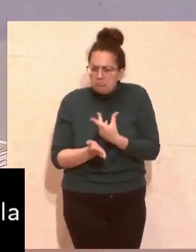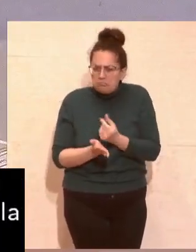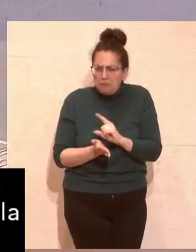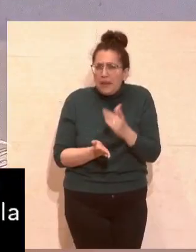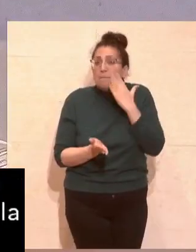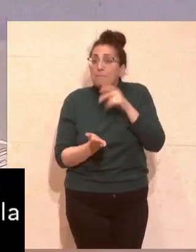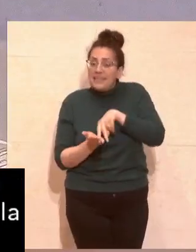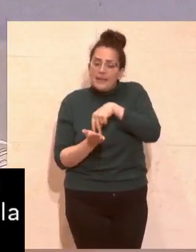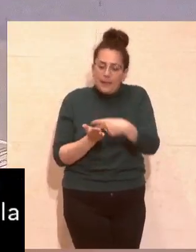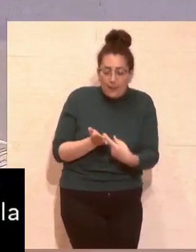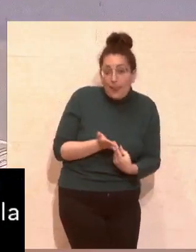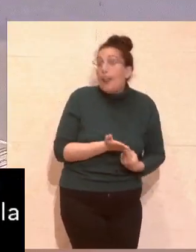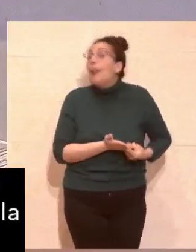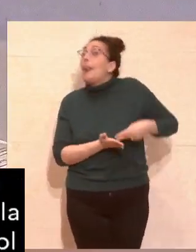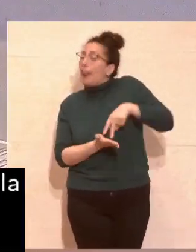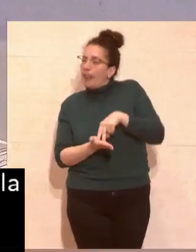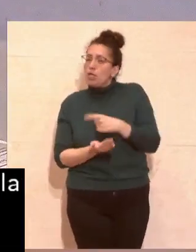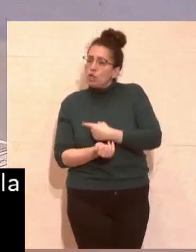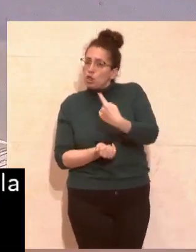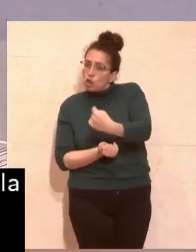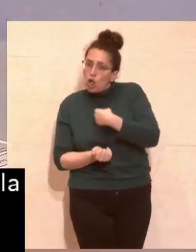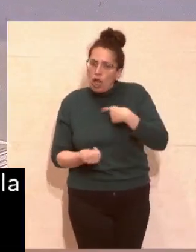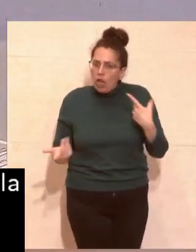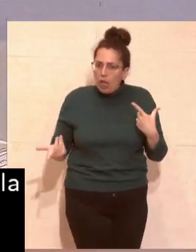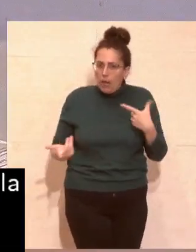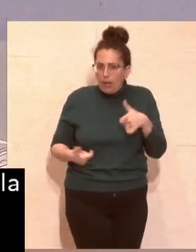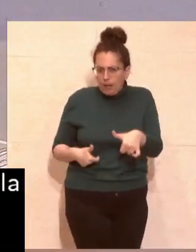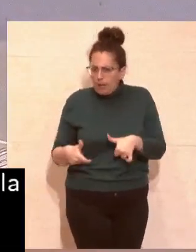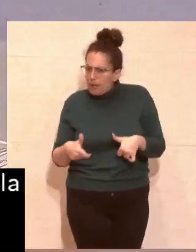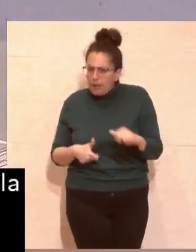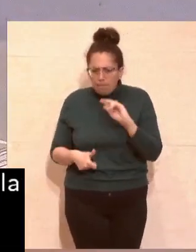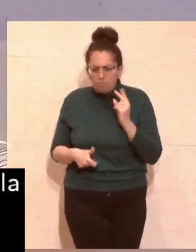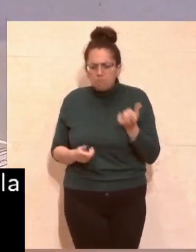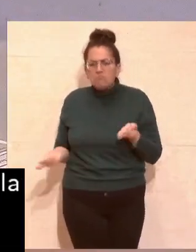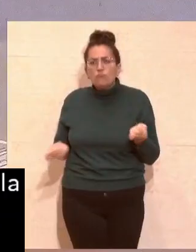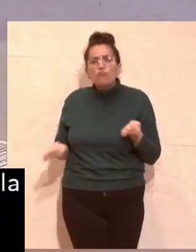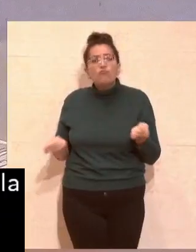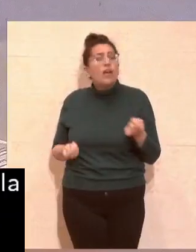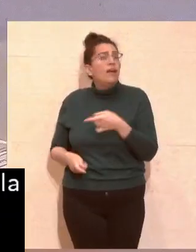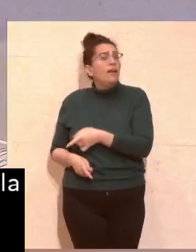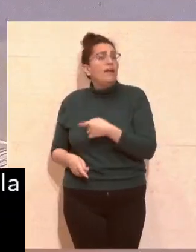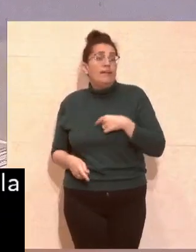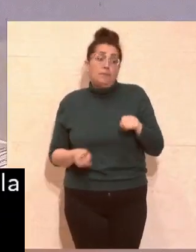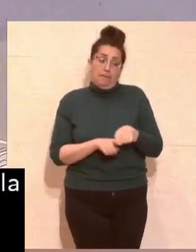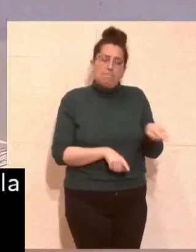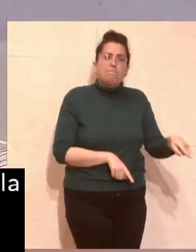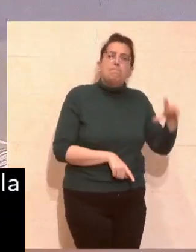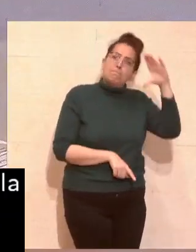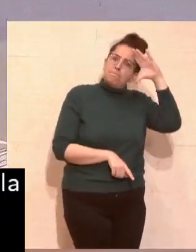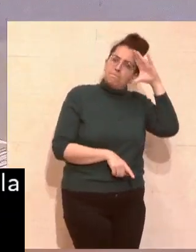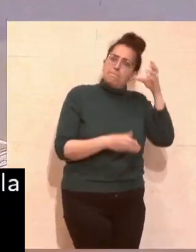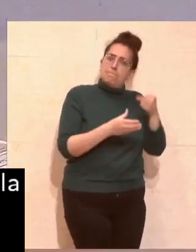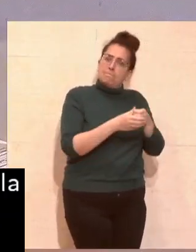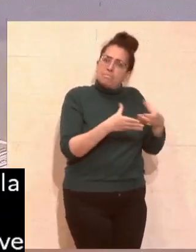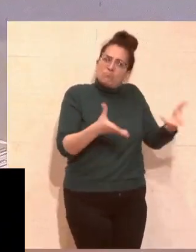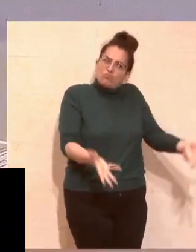réussit à avoir des coups et tout ça, mais plus il devient autonome dans sa sphère de développement. Donc, le sommeil, il faut le voir comme une sphère de développement